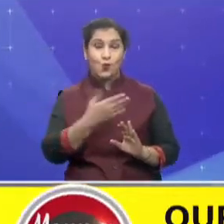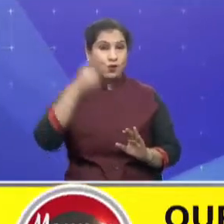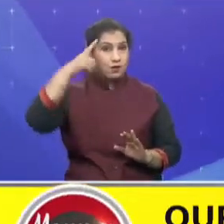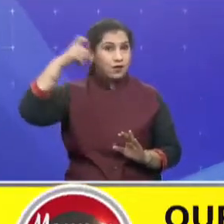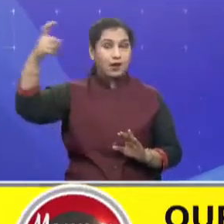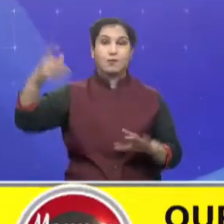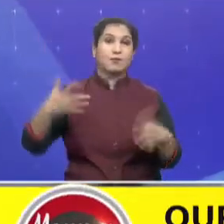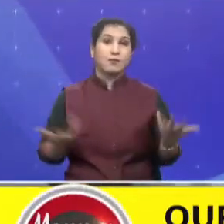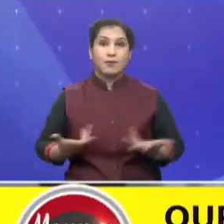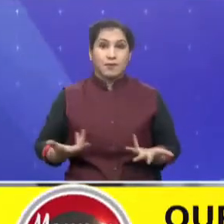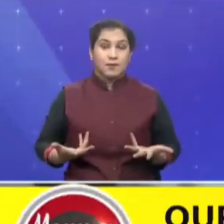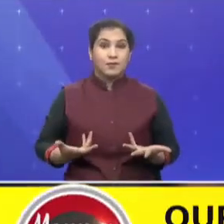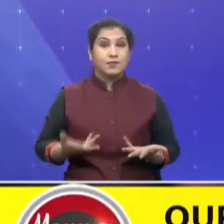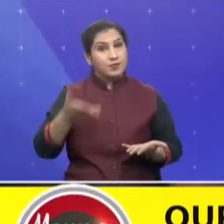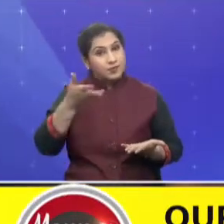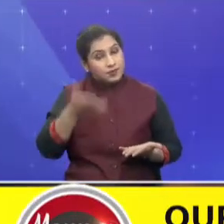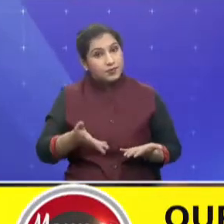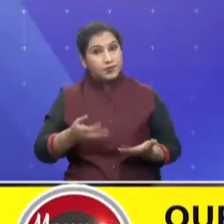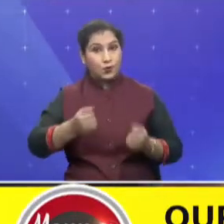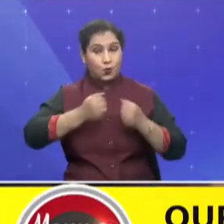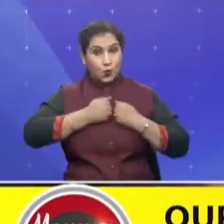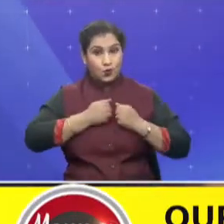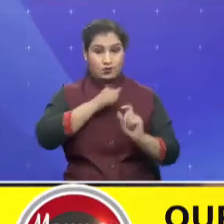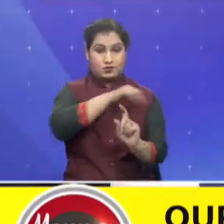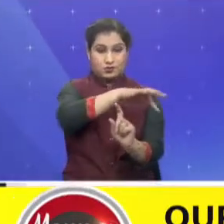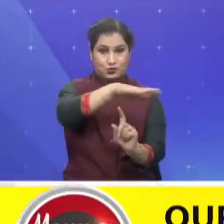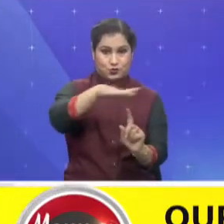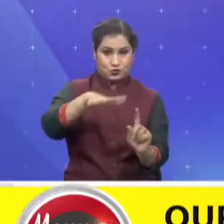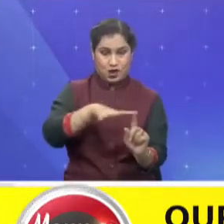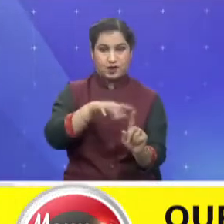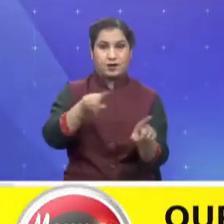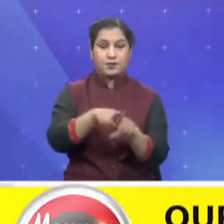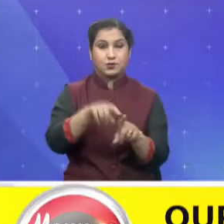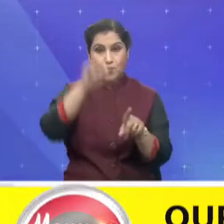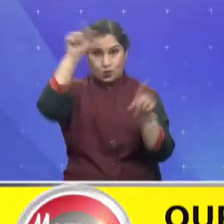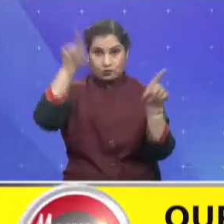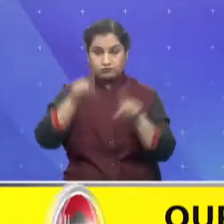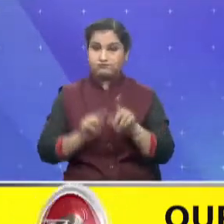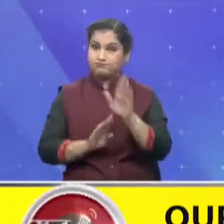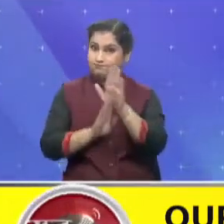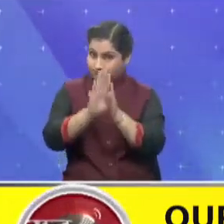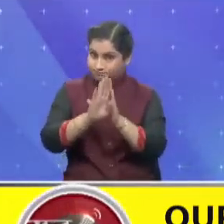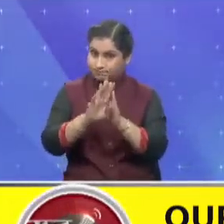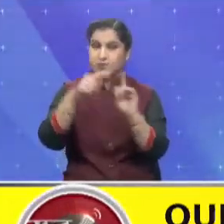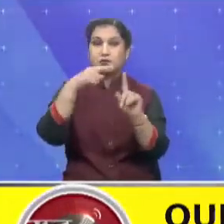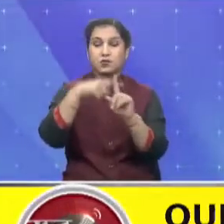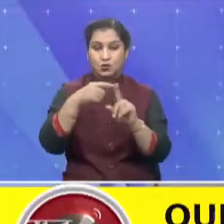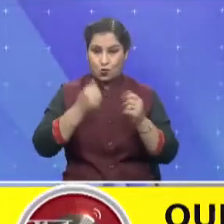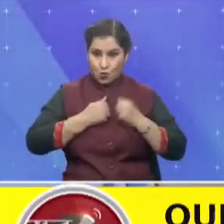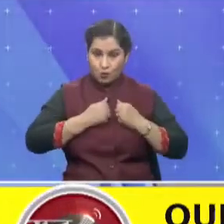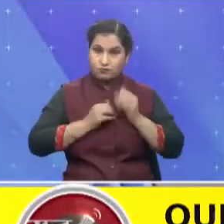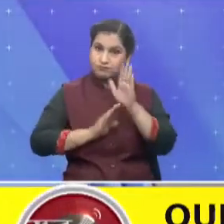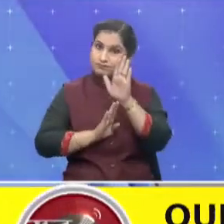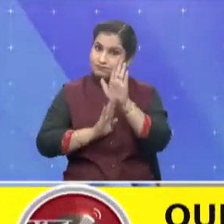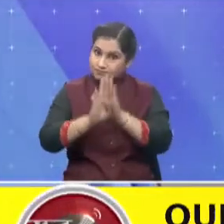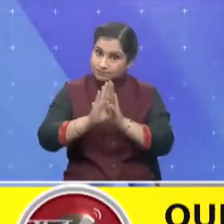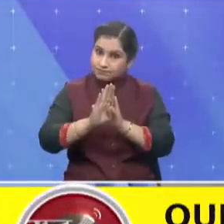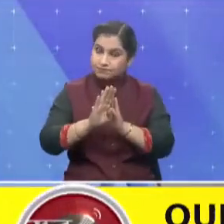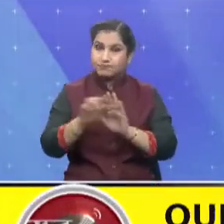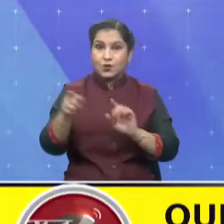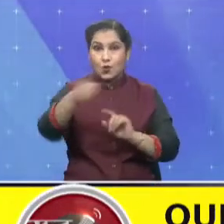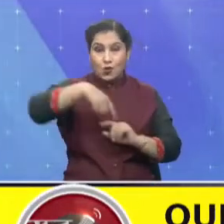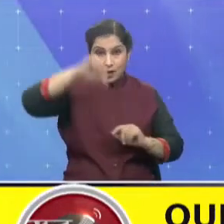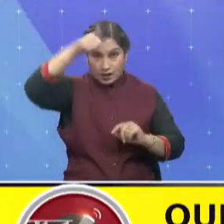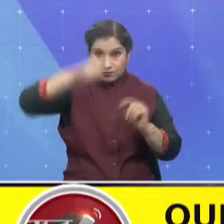ऐसे होंगे जिनसे हमारे समाज और देश का विकास जुड़ा हो, हमारी प्रगति से देश की प्रगति के